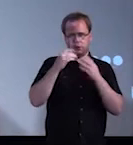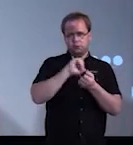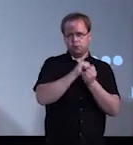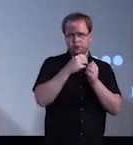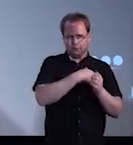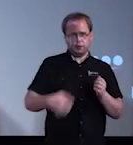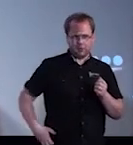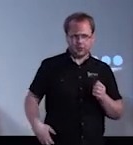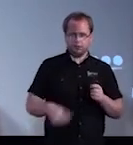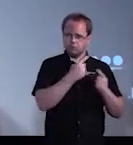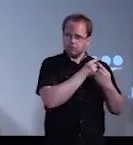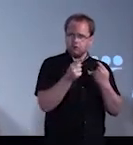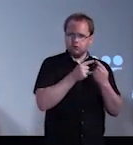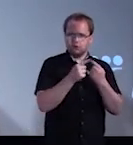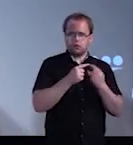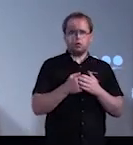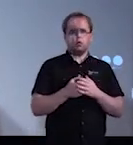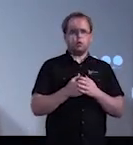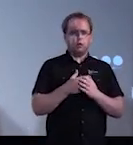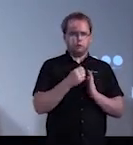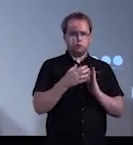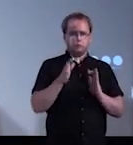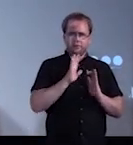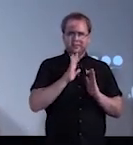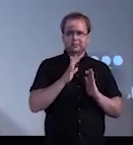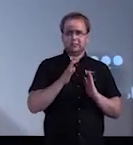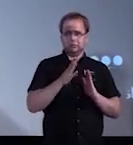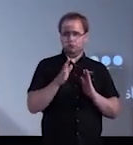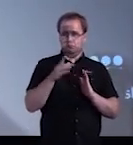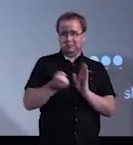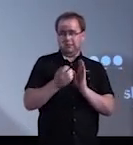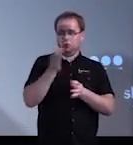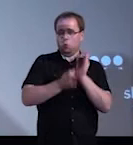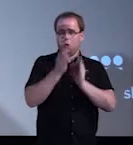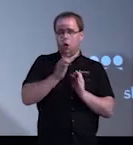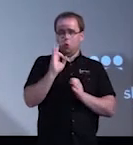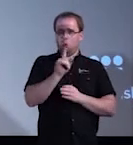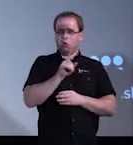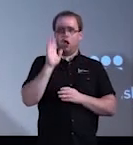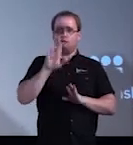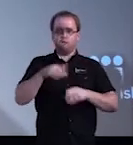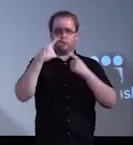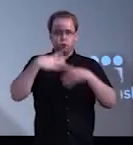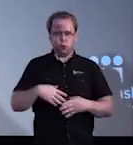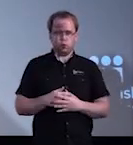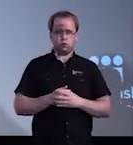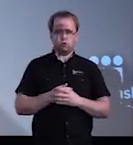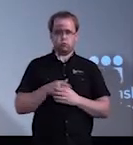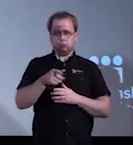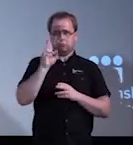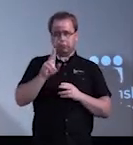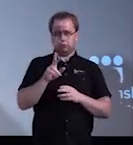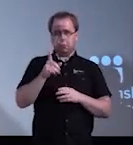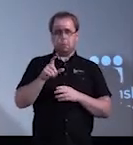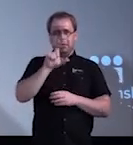intensivt kring de här frågorna, därför att vi just ser det du beskriver, det här tappet och vad vi ger och sen vad man faktiskt förlorar och som urholkar branschen. Så